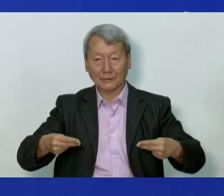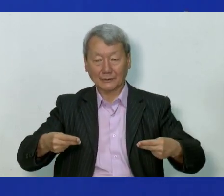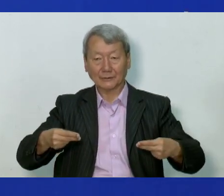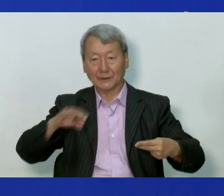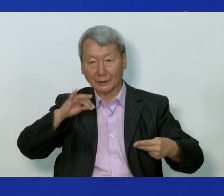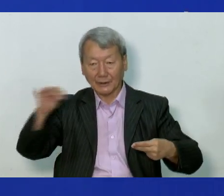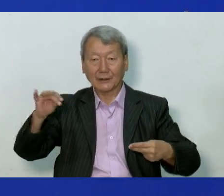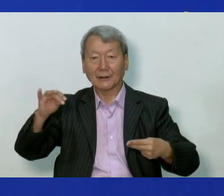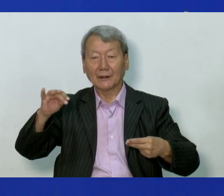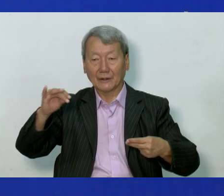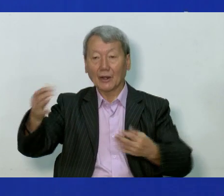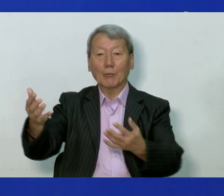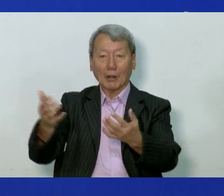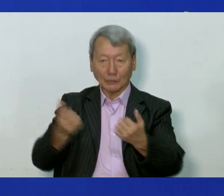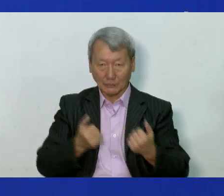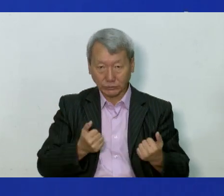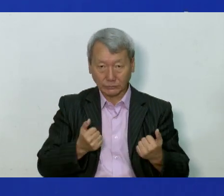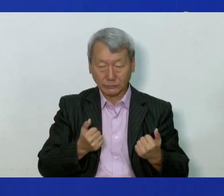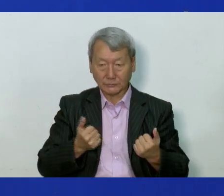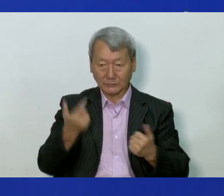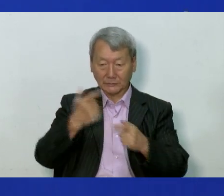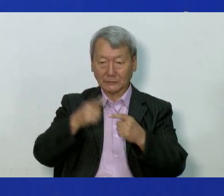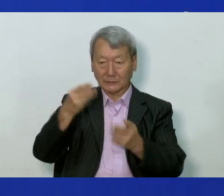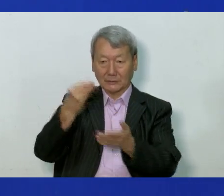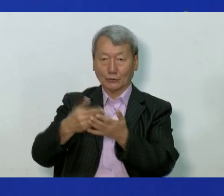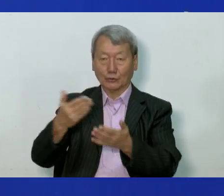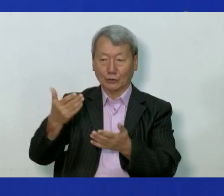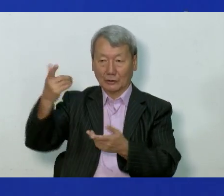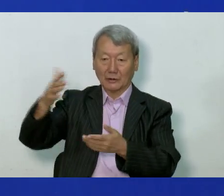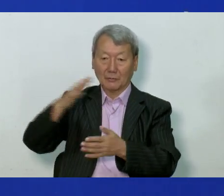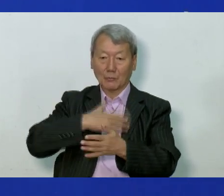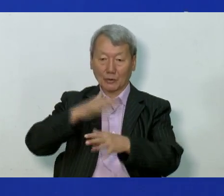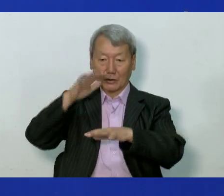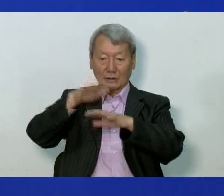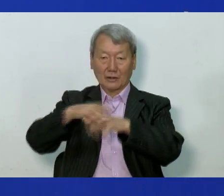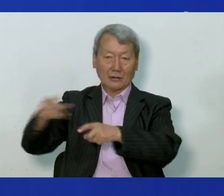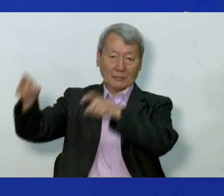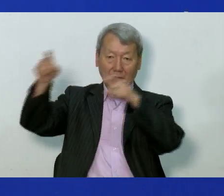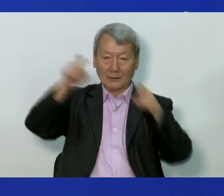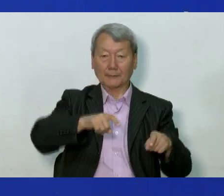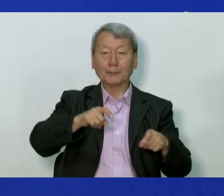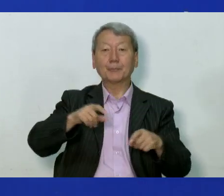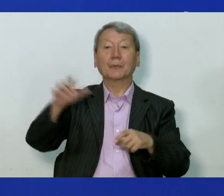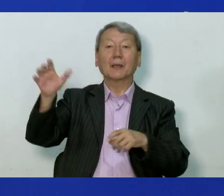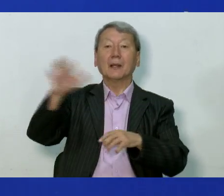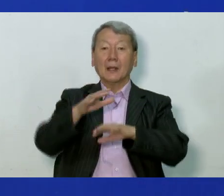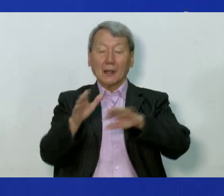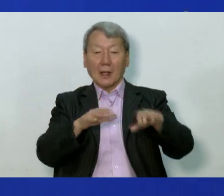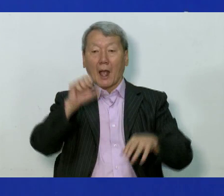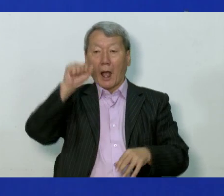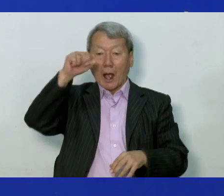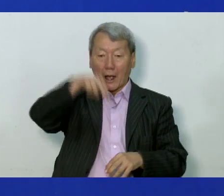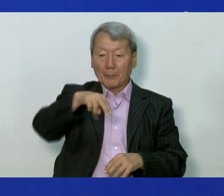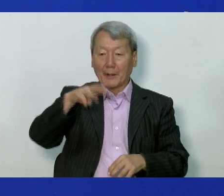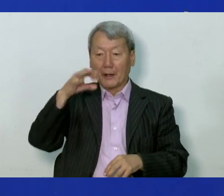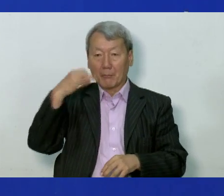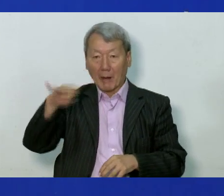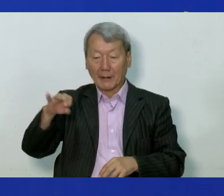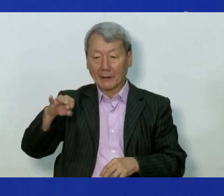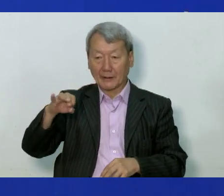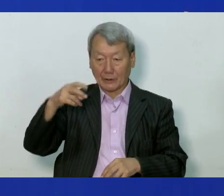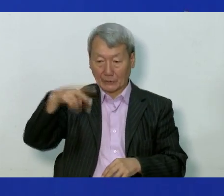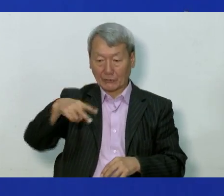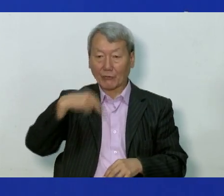к подписанию и получению данных средств на наши счета. В течение апреля-мая